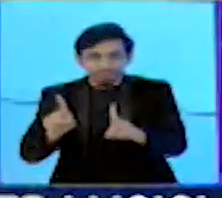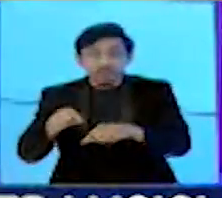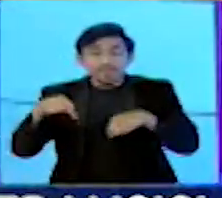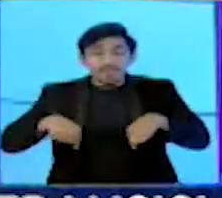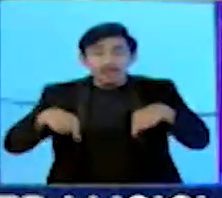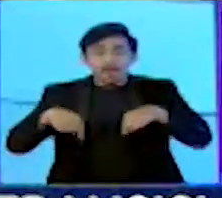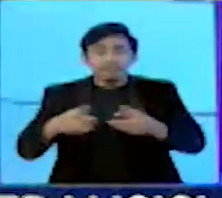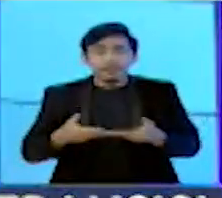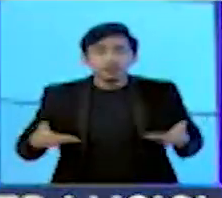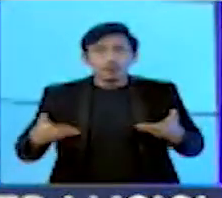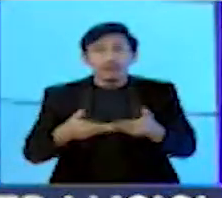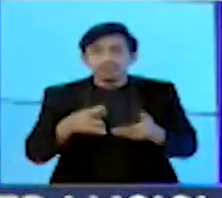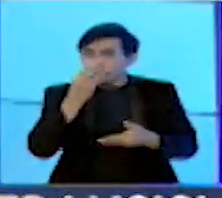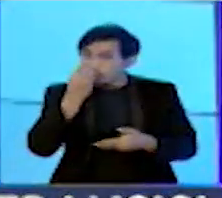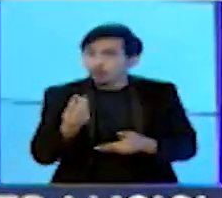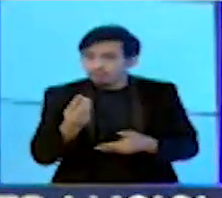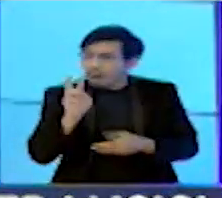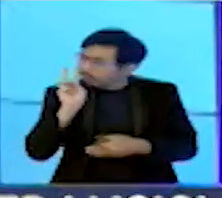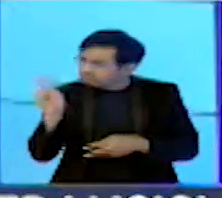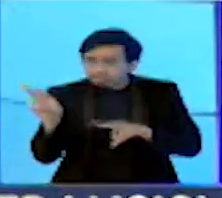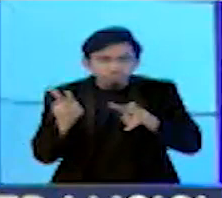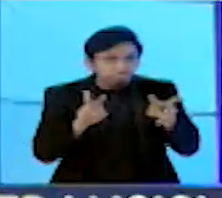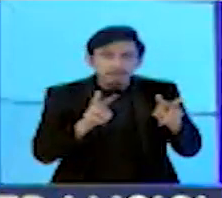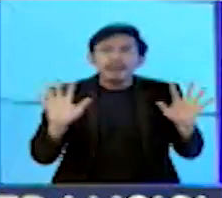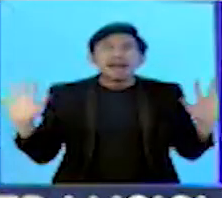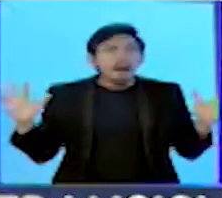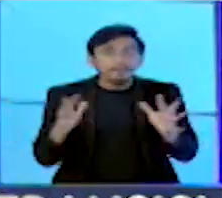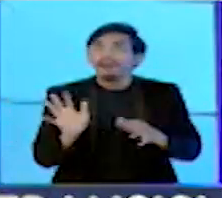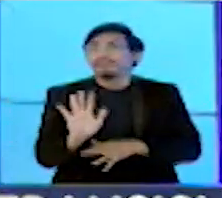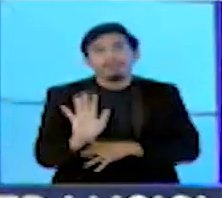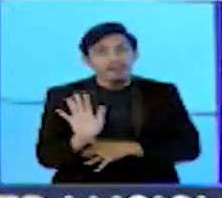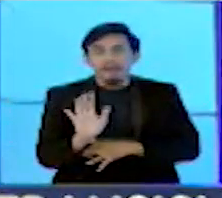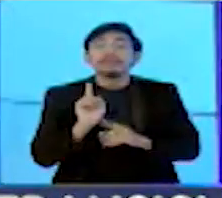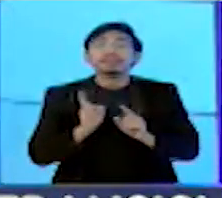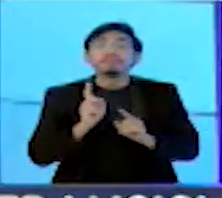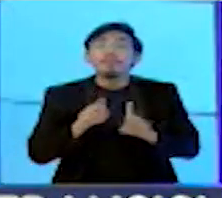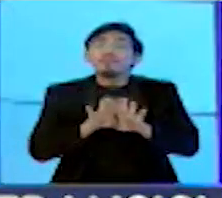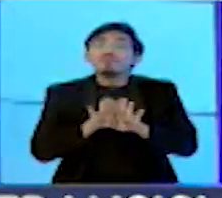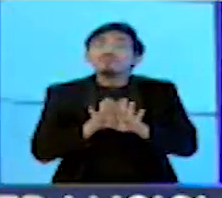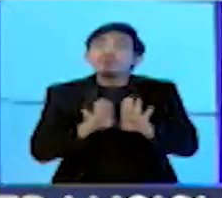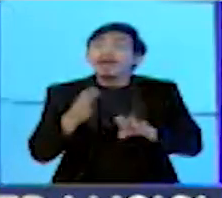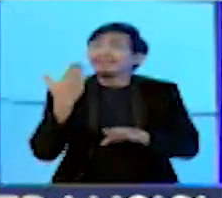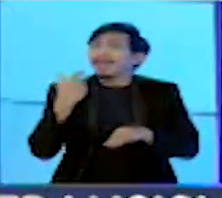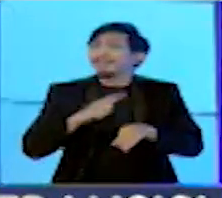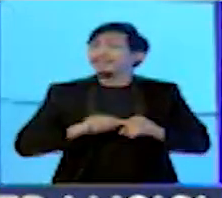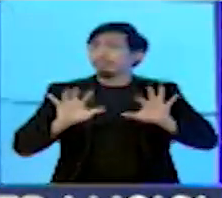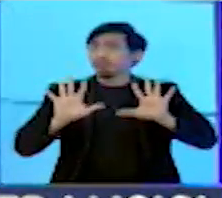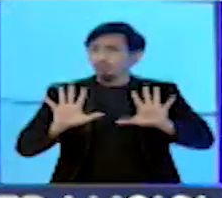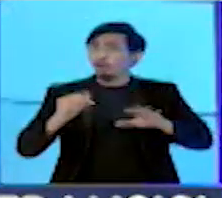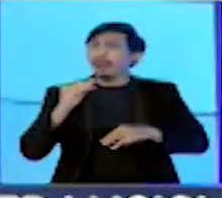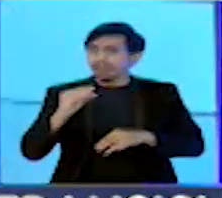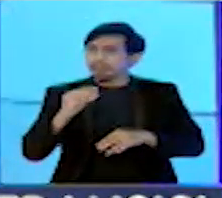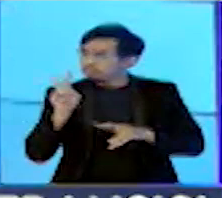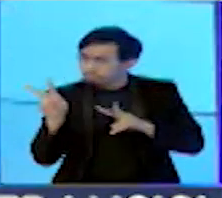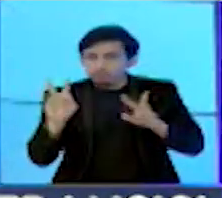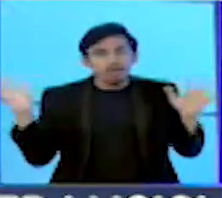dunia fantasi kami pantau tidak begitu ramai karena memang baru dibuka pada pukul 10.00 dan tadi